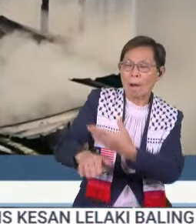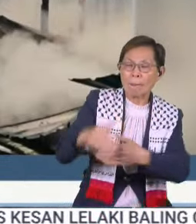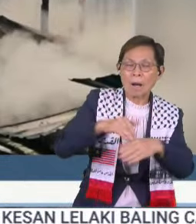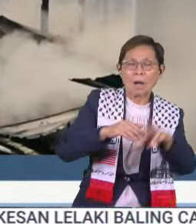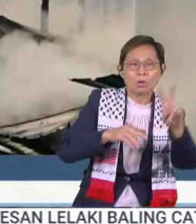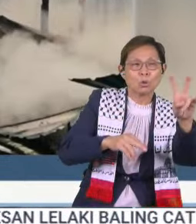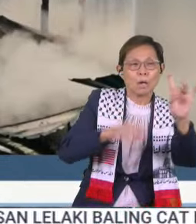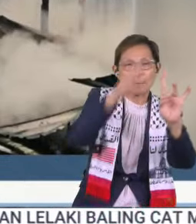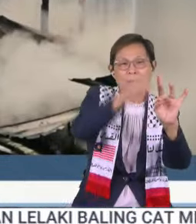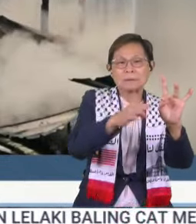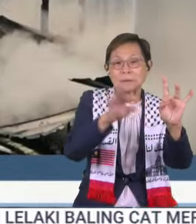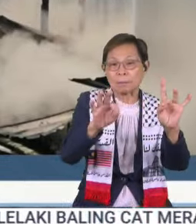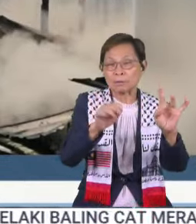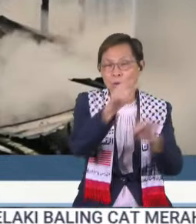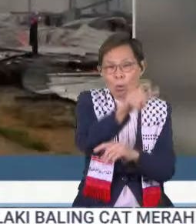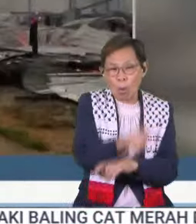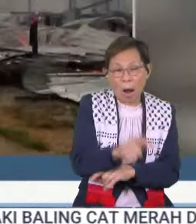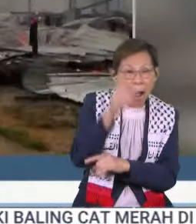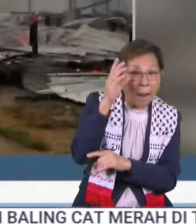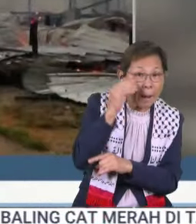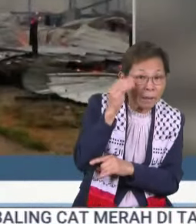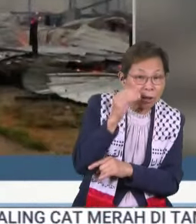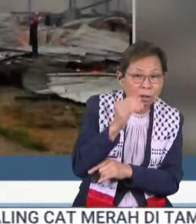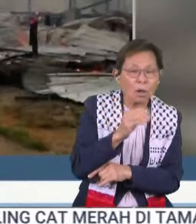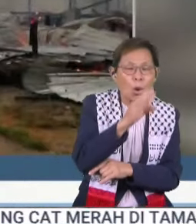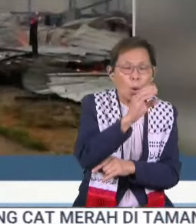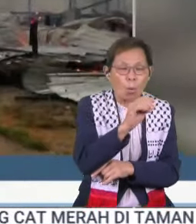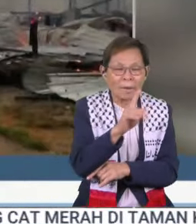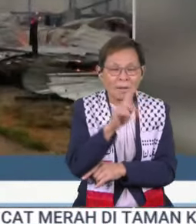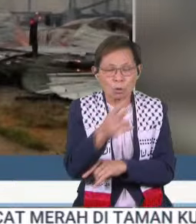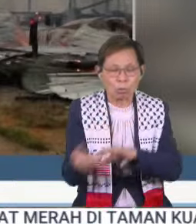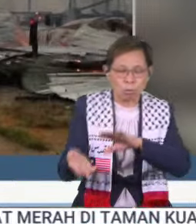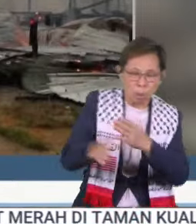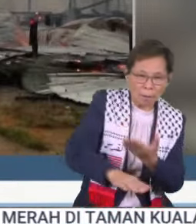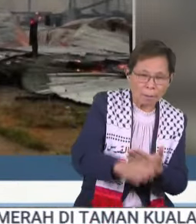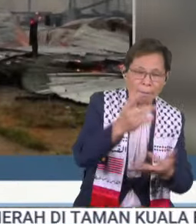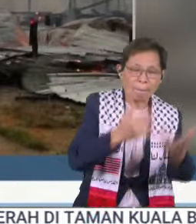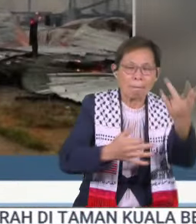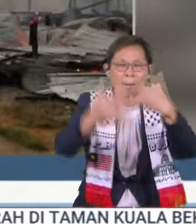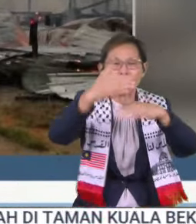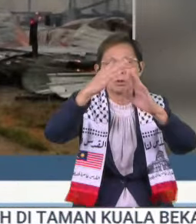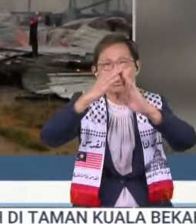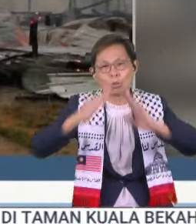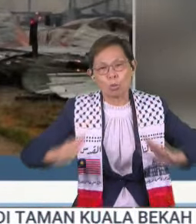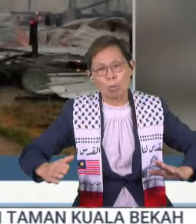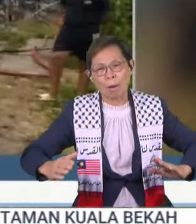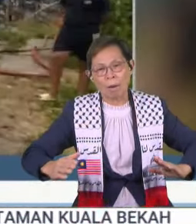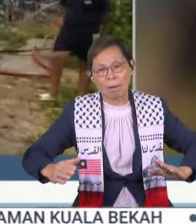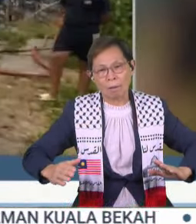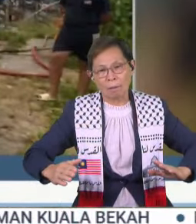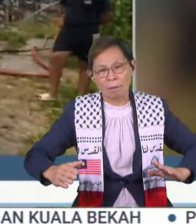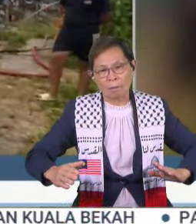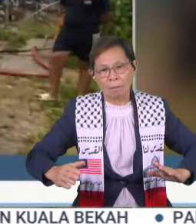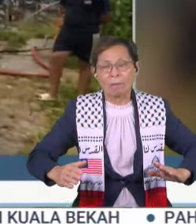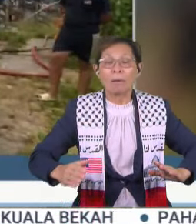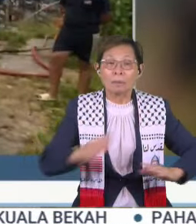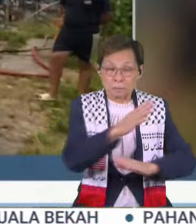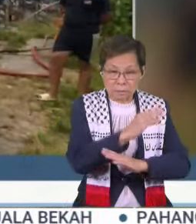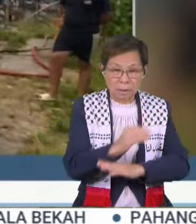Pada 28 September, seorang lelaki orang kurang upaya terkorban dalam kebakaran di rumah Michael Sungai